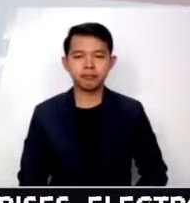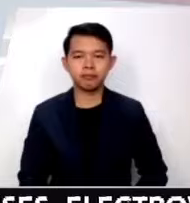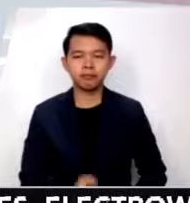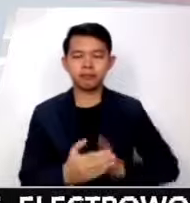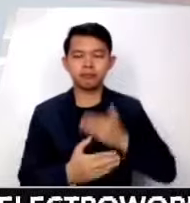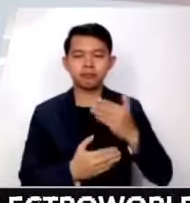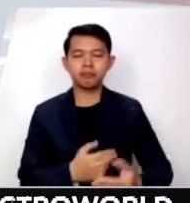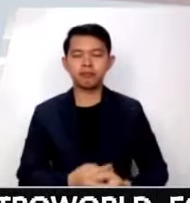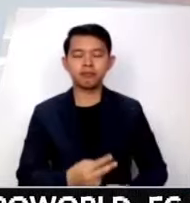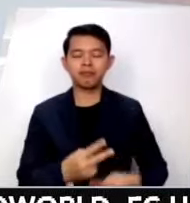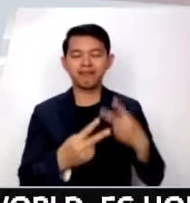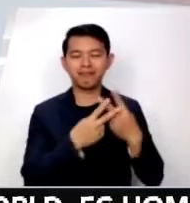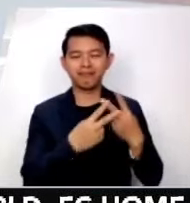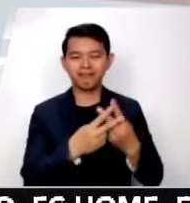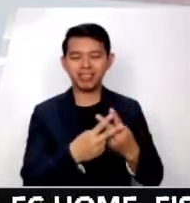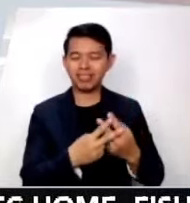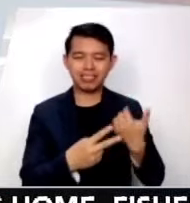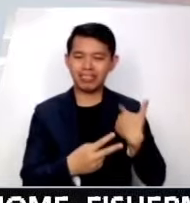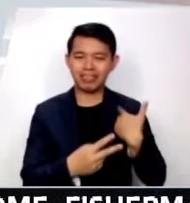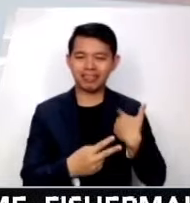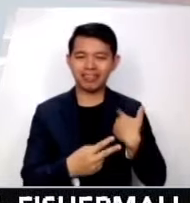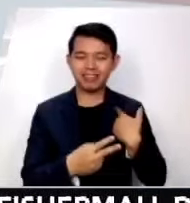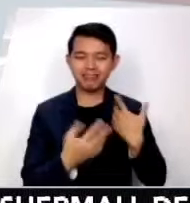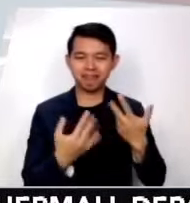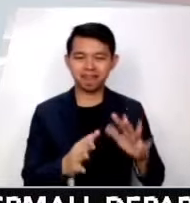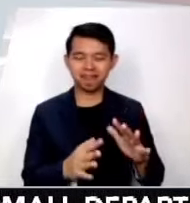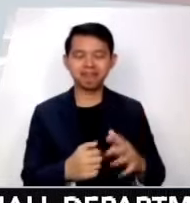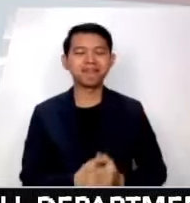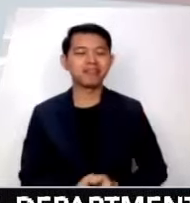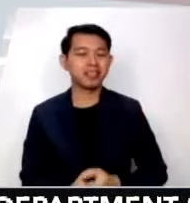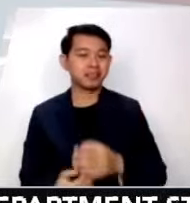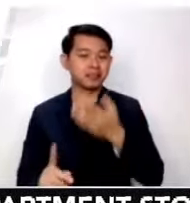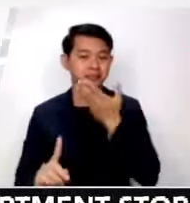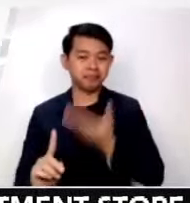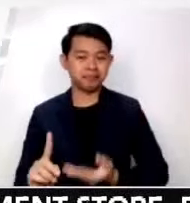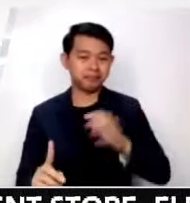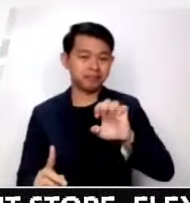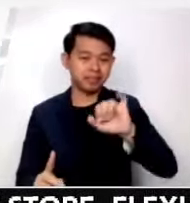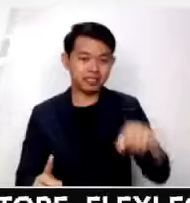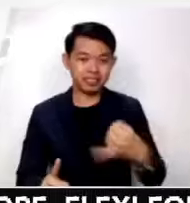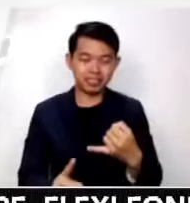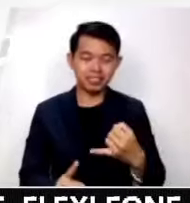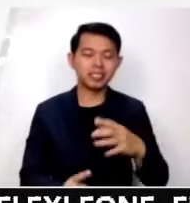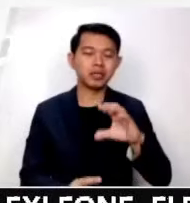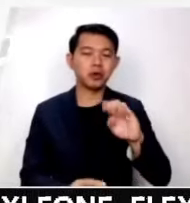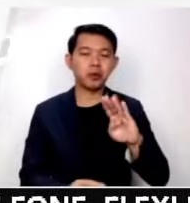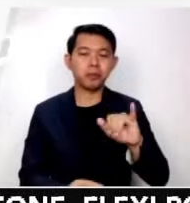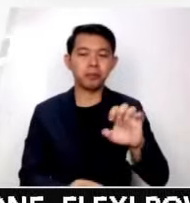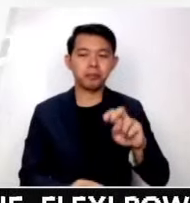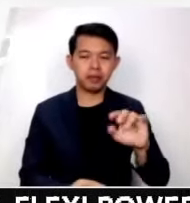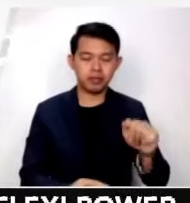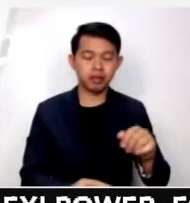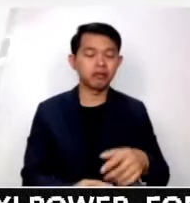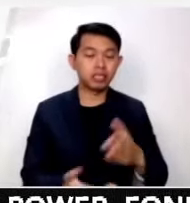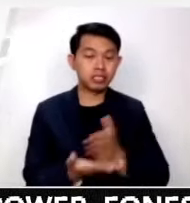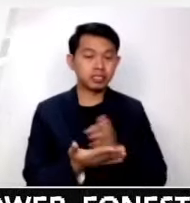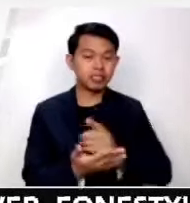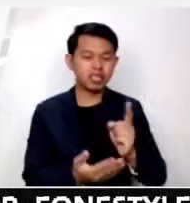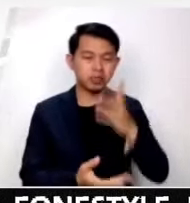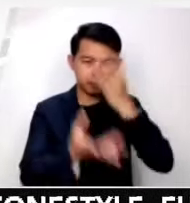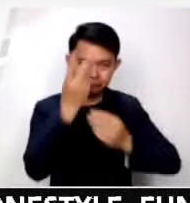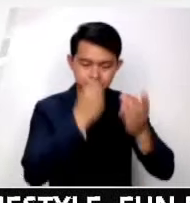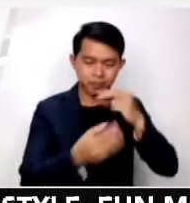yet daw si Pinoy pole vaulter at world number 2 EJ Obiena. Ibinahagi niya mga natutunan habang binabasa ang mga mensahe sa